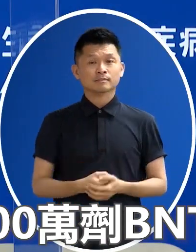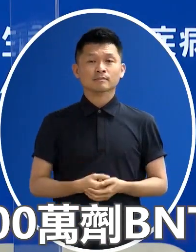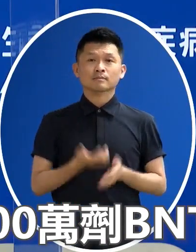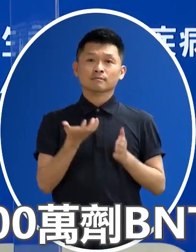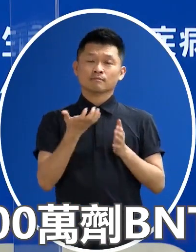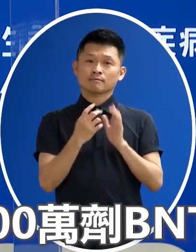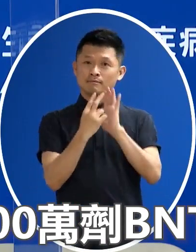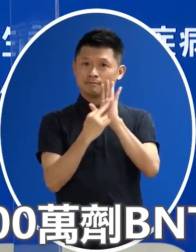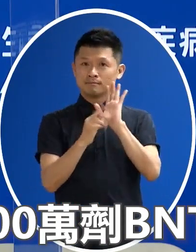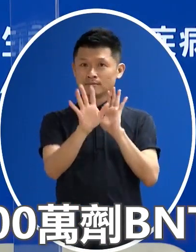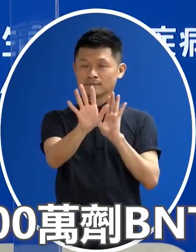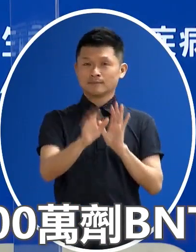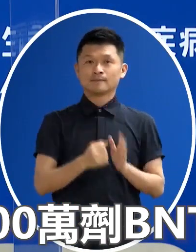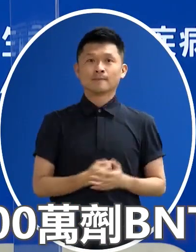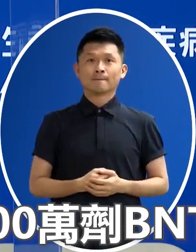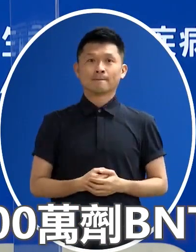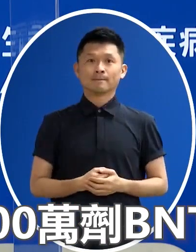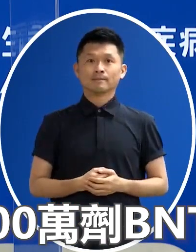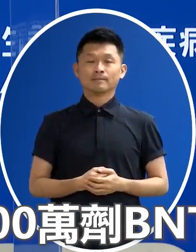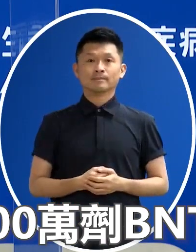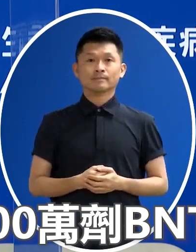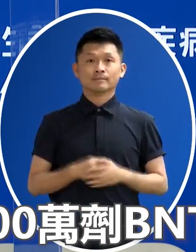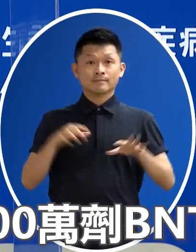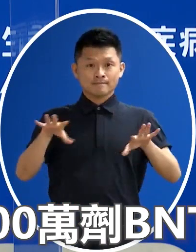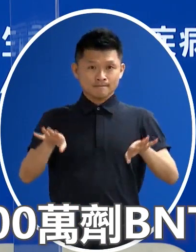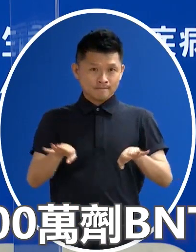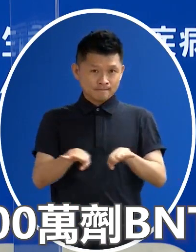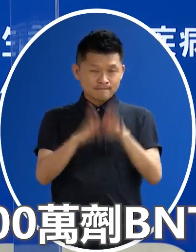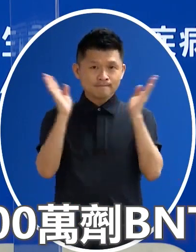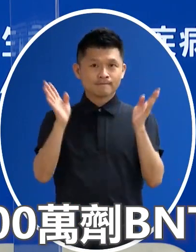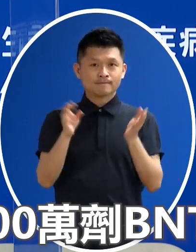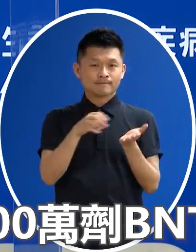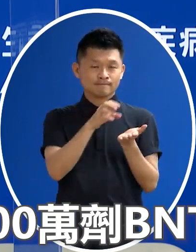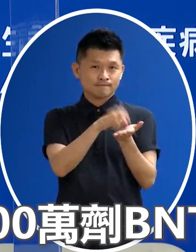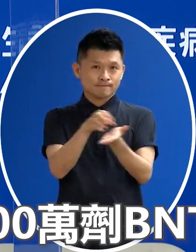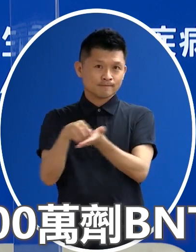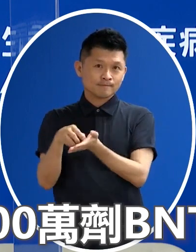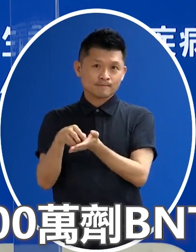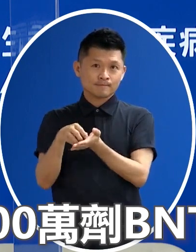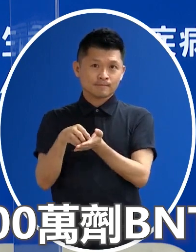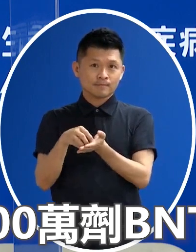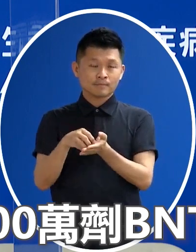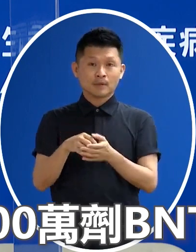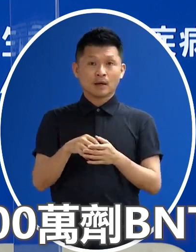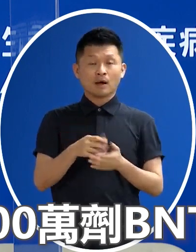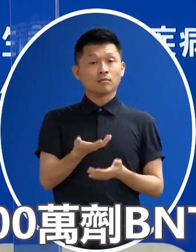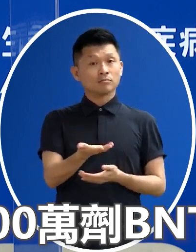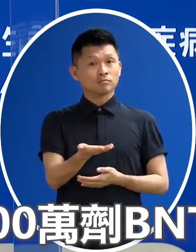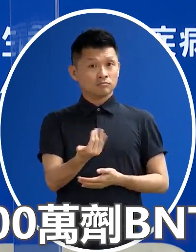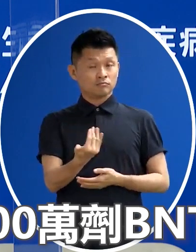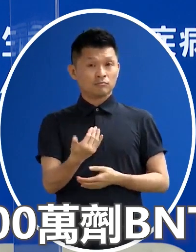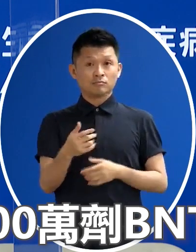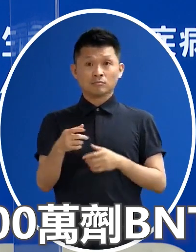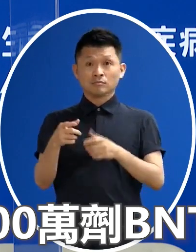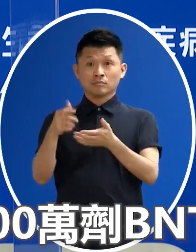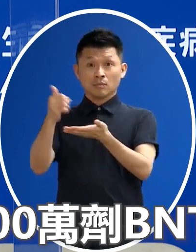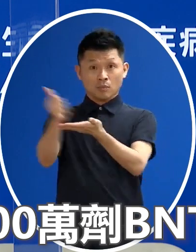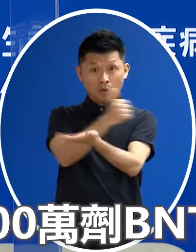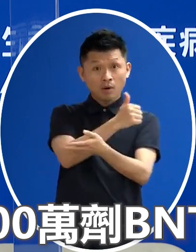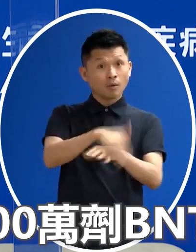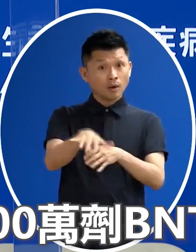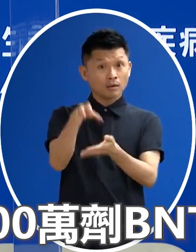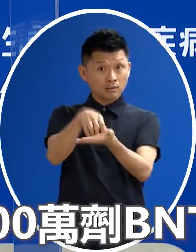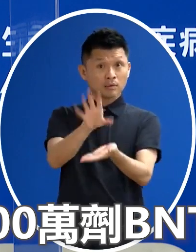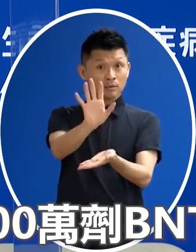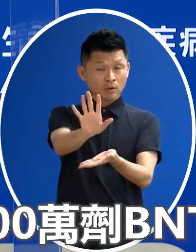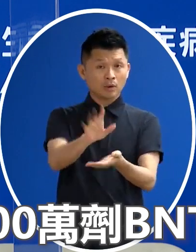我就讲说，在这里面哈，在开始启动，我们还希望说有相关的一个供货的证明哈，那确保就是